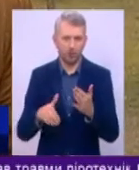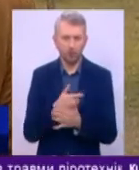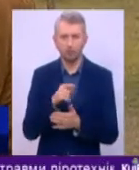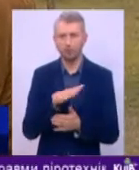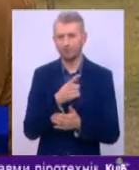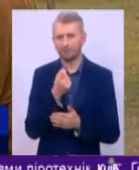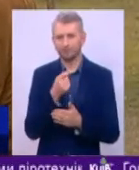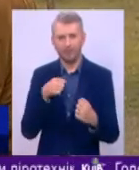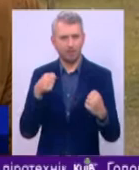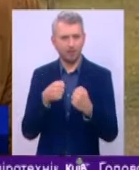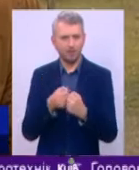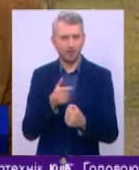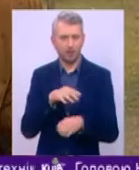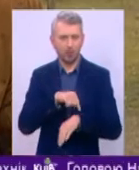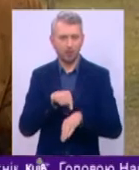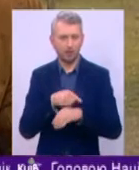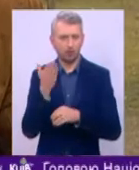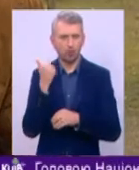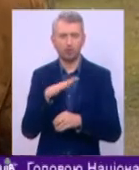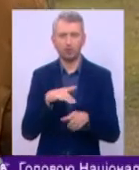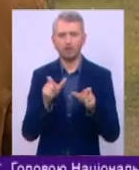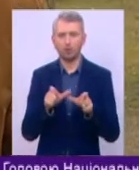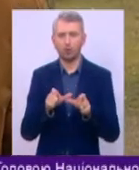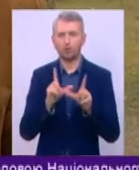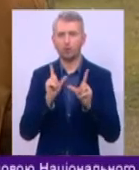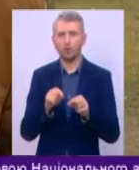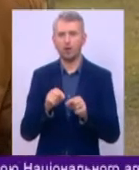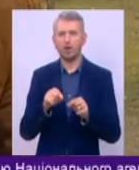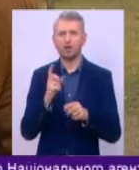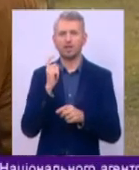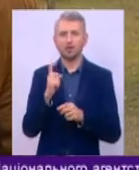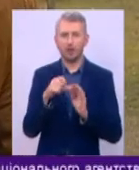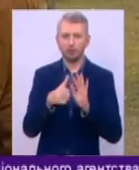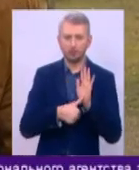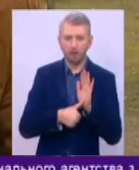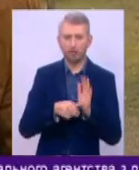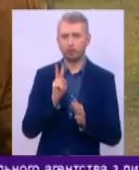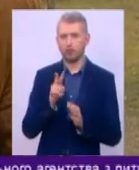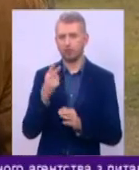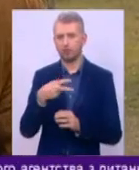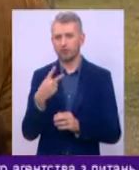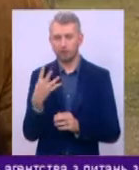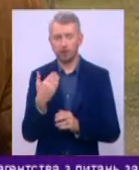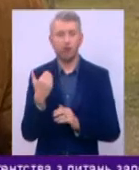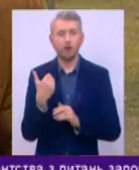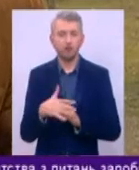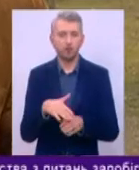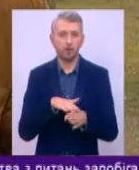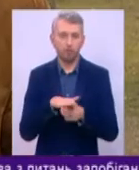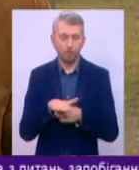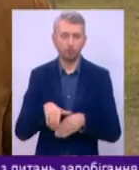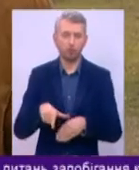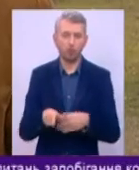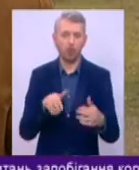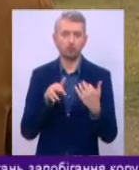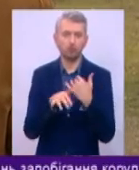ДТП кілька годин тому. Було заблоковано рух 16-го трамваю, 24-го тролейбуса, але вже повністю дорожній рух